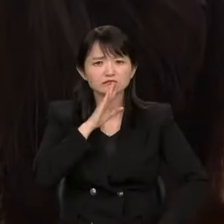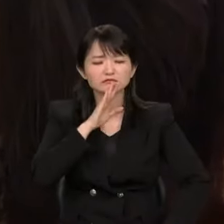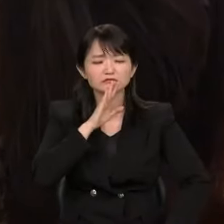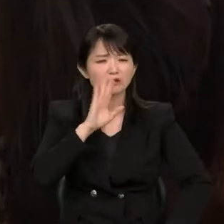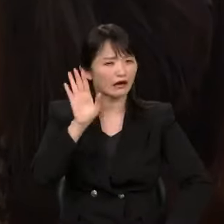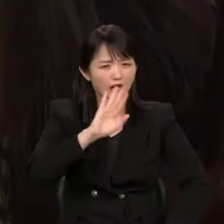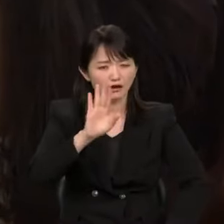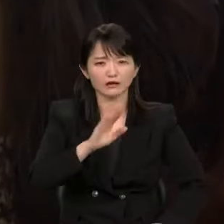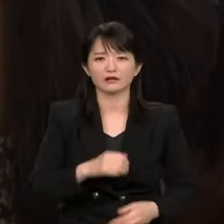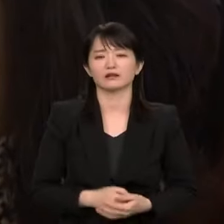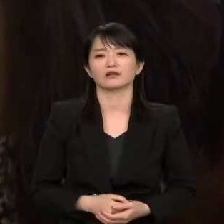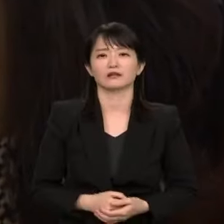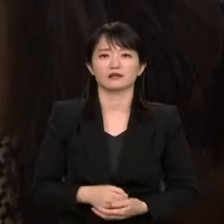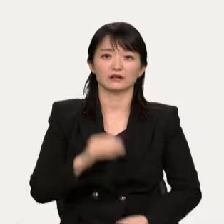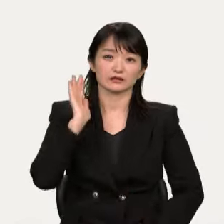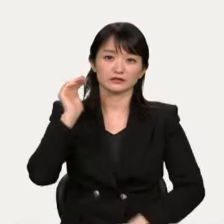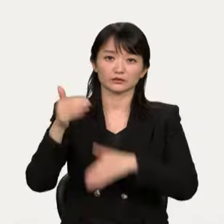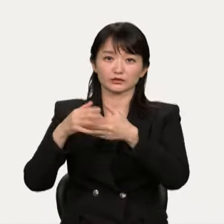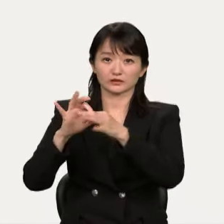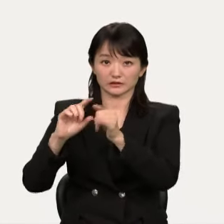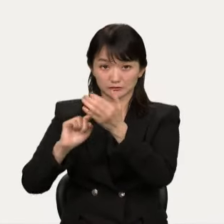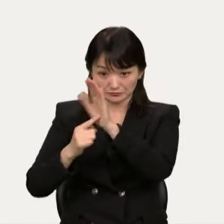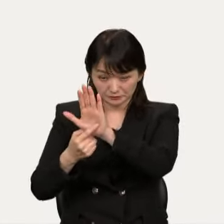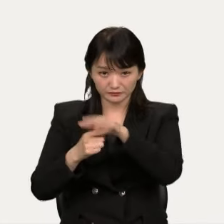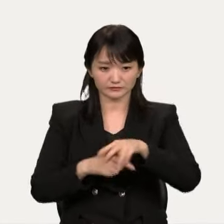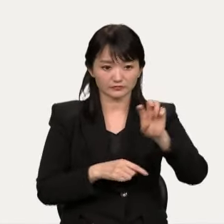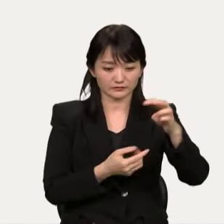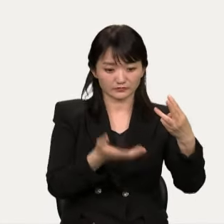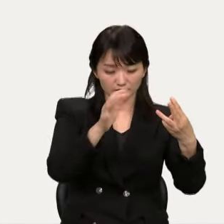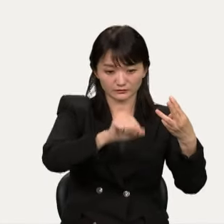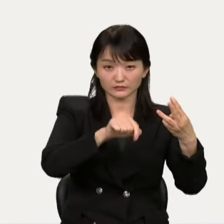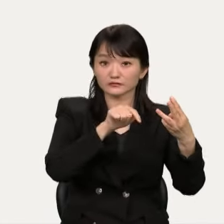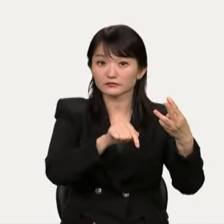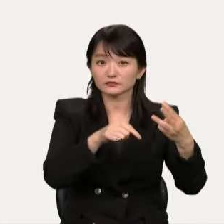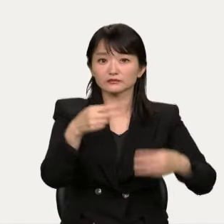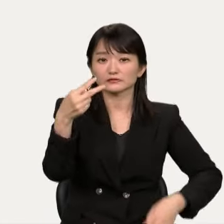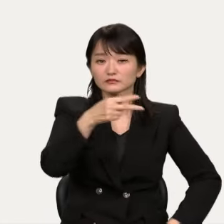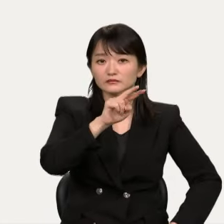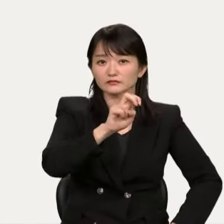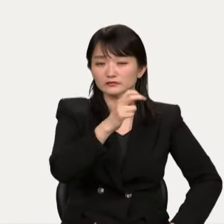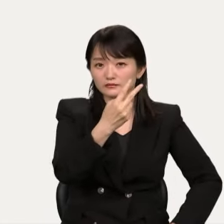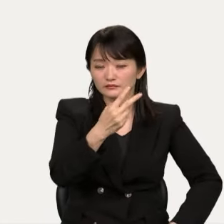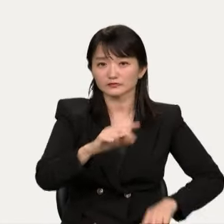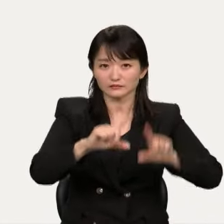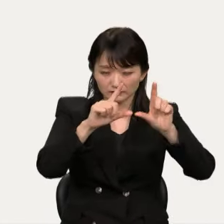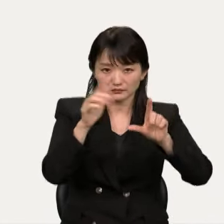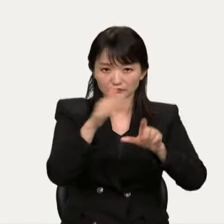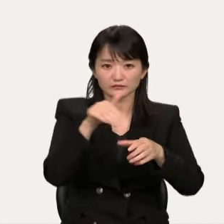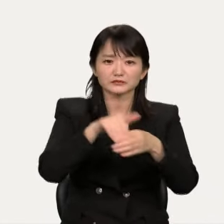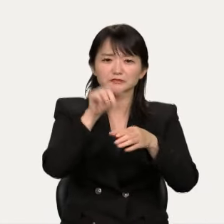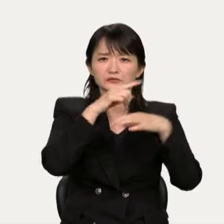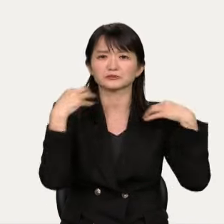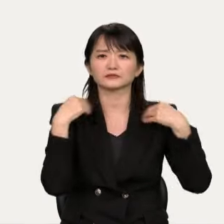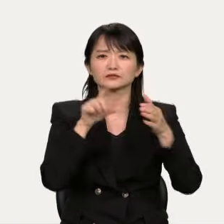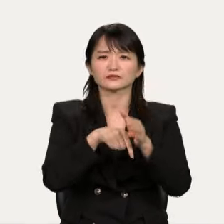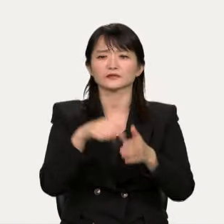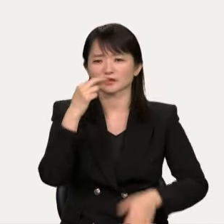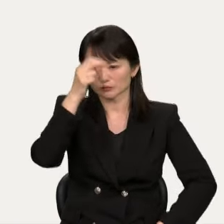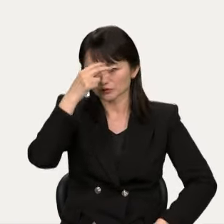반박했습니다. 대통령실 관계자는 23억 원은 2022년 문재인 정부 때 검찰